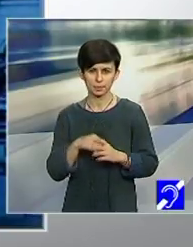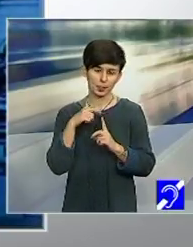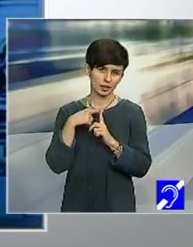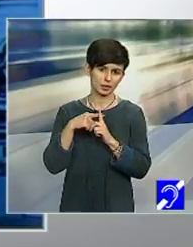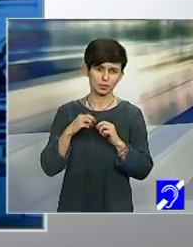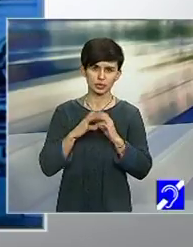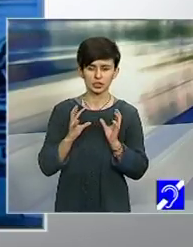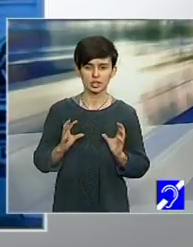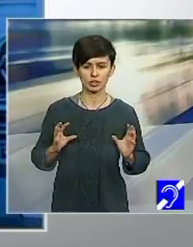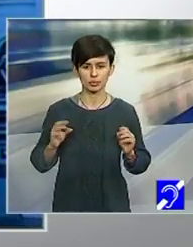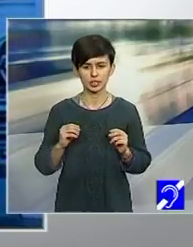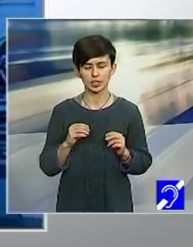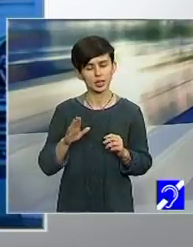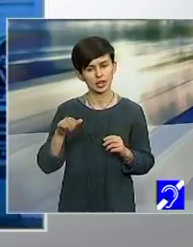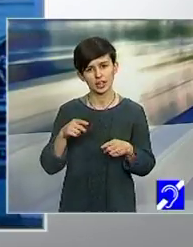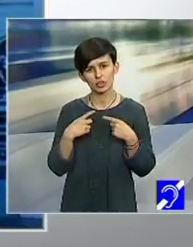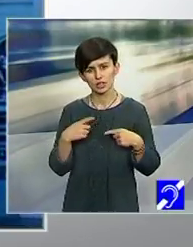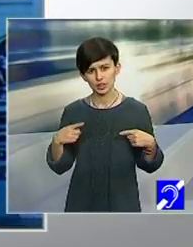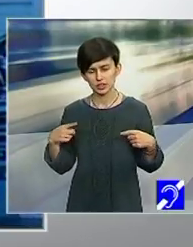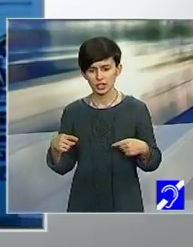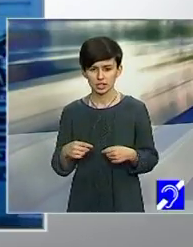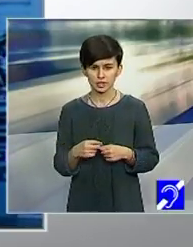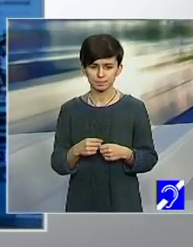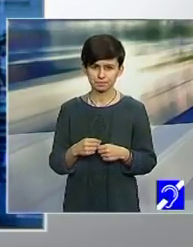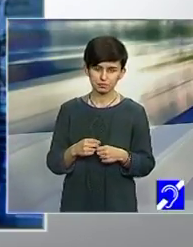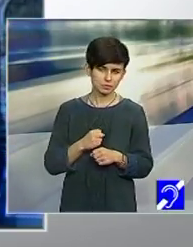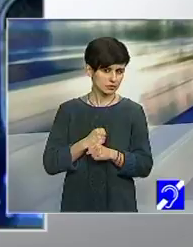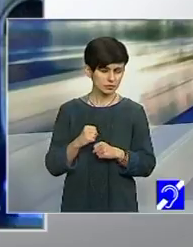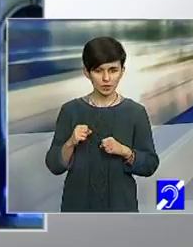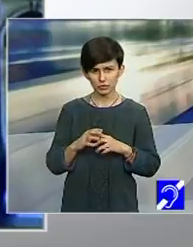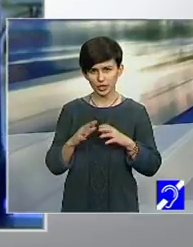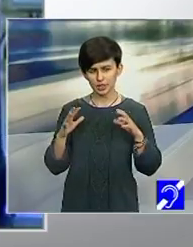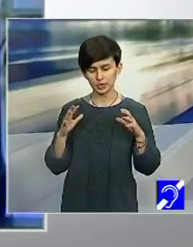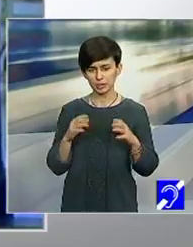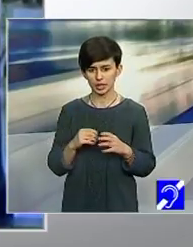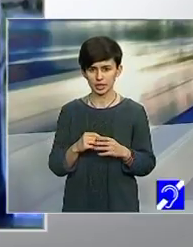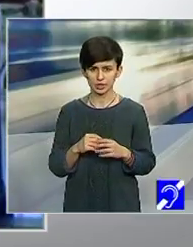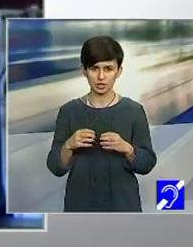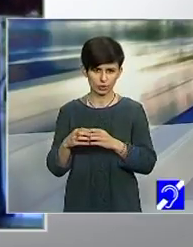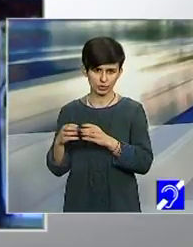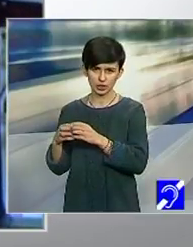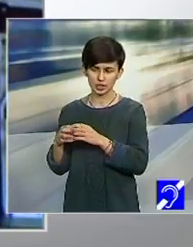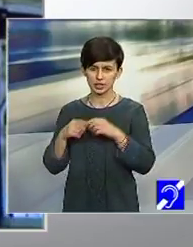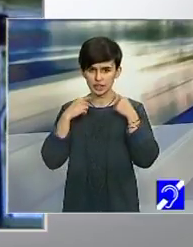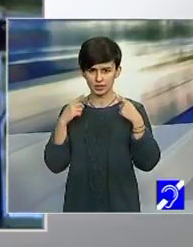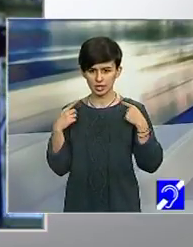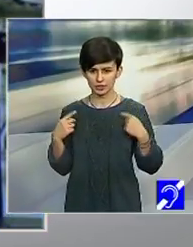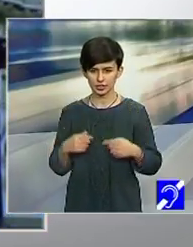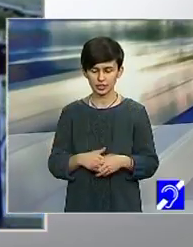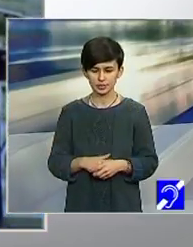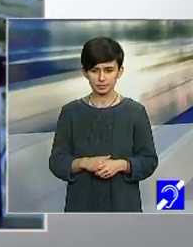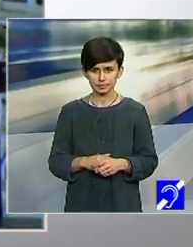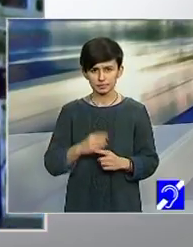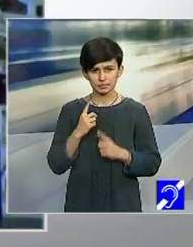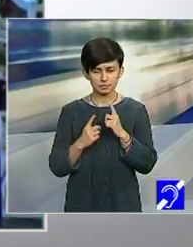alte țări europene, are o diversitate extraordinară, a avut o diversitate extraordinară de comunități evreiești. Să ne amintim